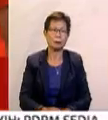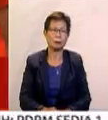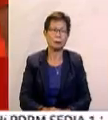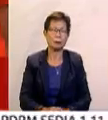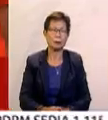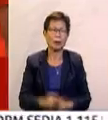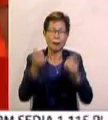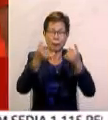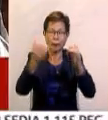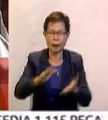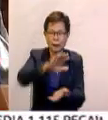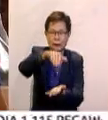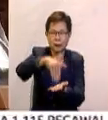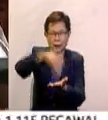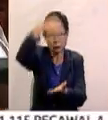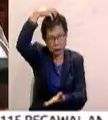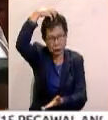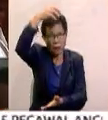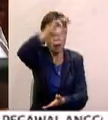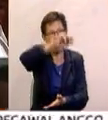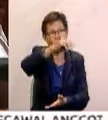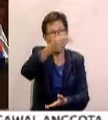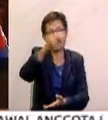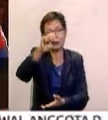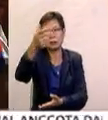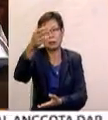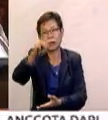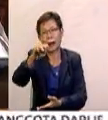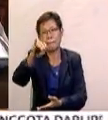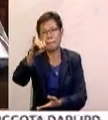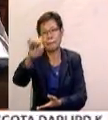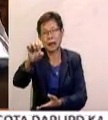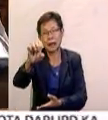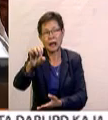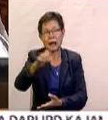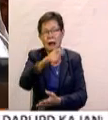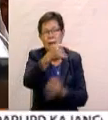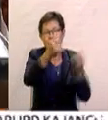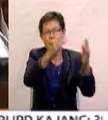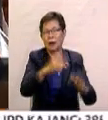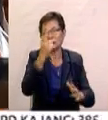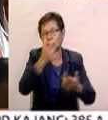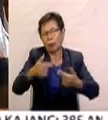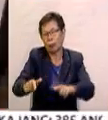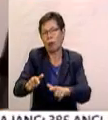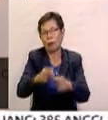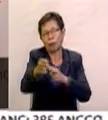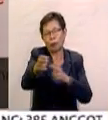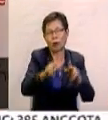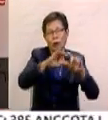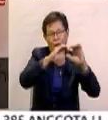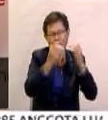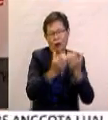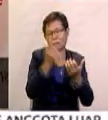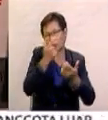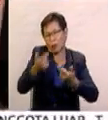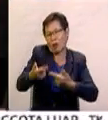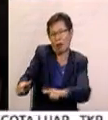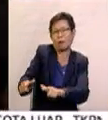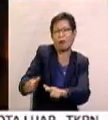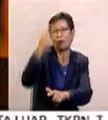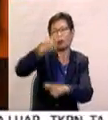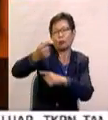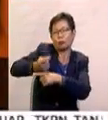Dalam pada itu, pemain tengah Selangor Muhammad Syahmi Safari antara pemain yang tidak dilepaskan pengurusan kelab untuk